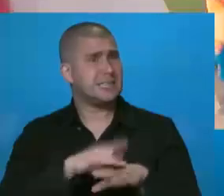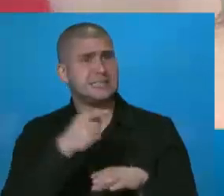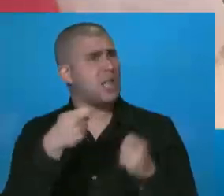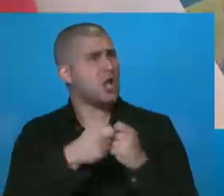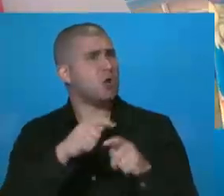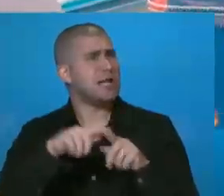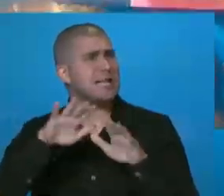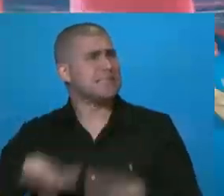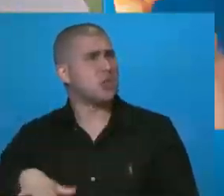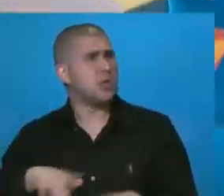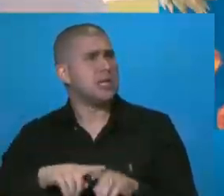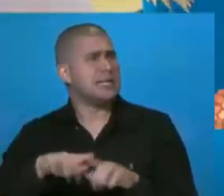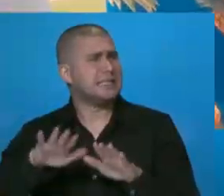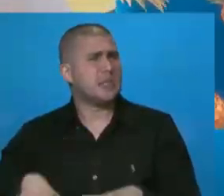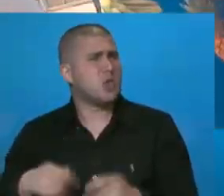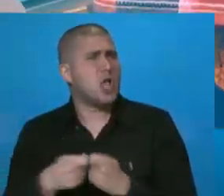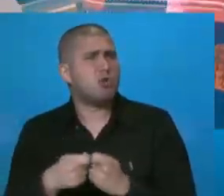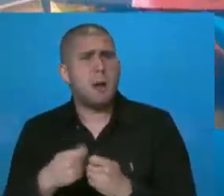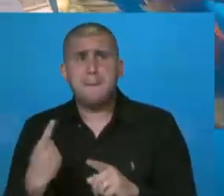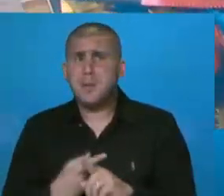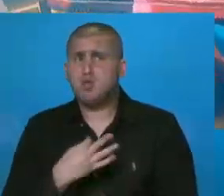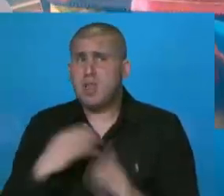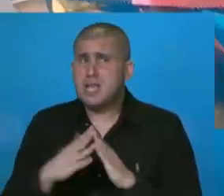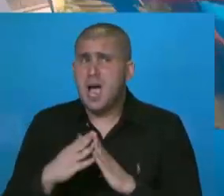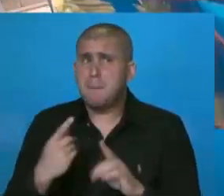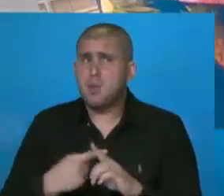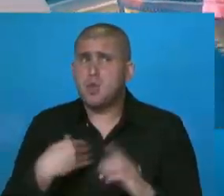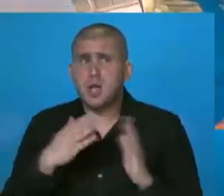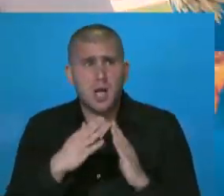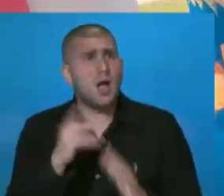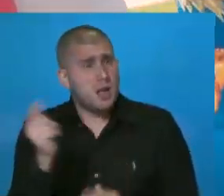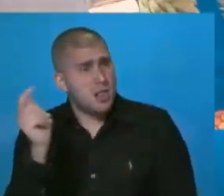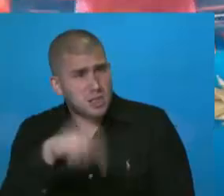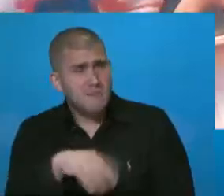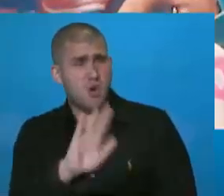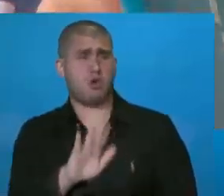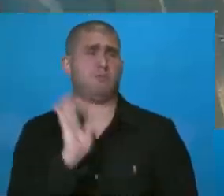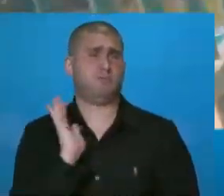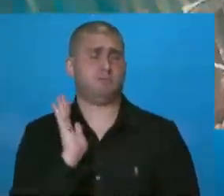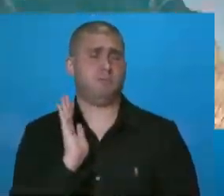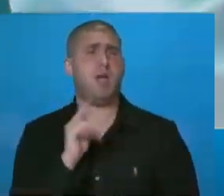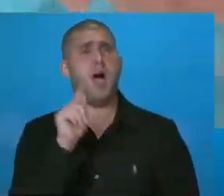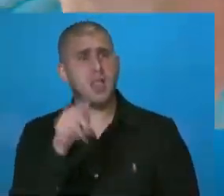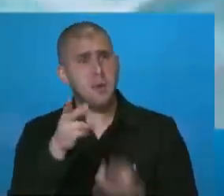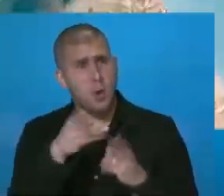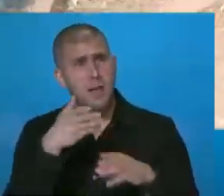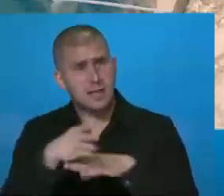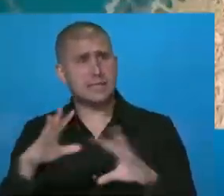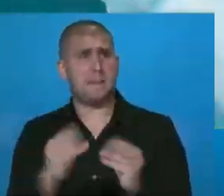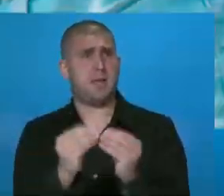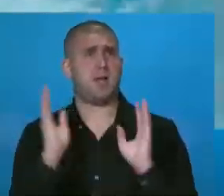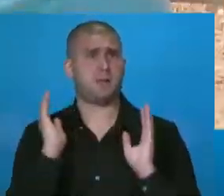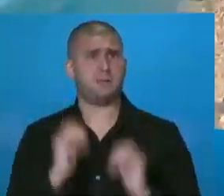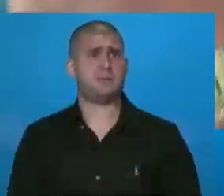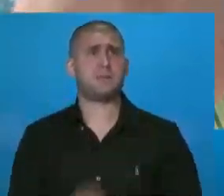ש... הבדודה שלי גרה פה. בדודה שלי גרה פה. אז היא באה לפה, ואתם יכולים להיכנס